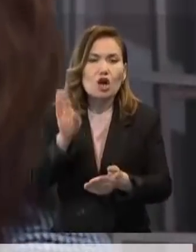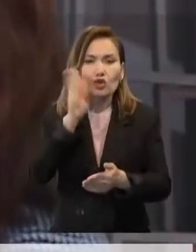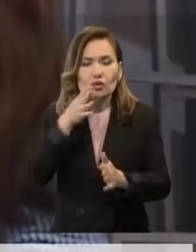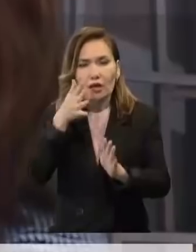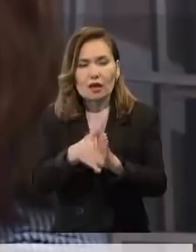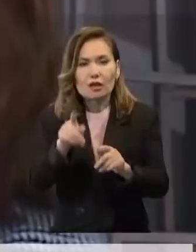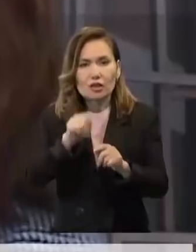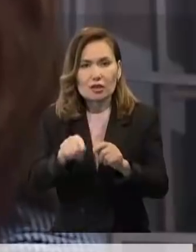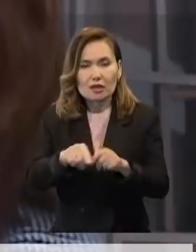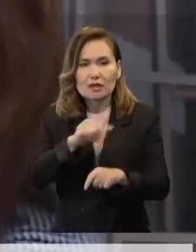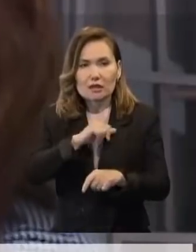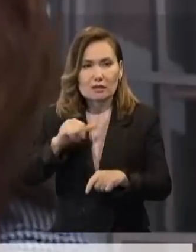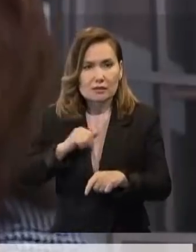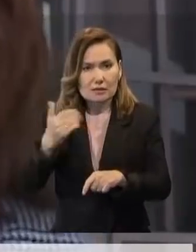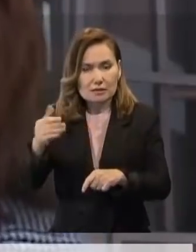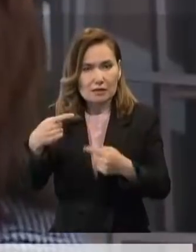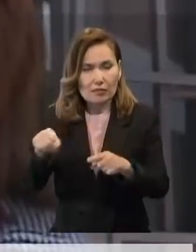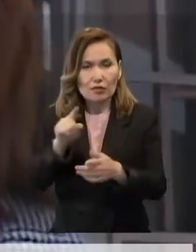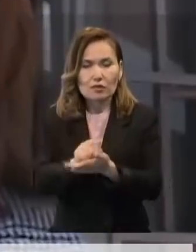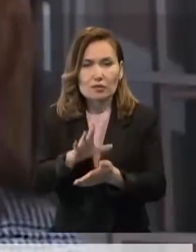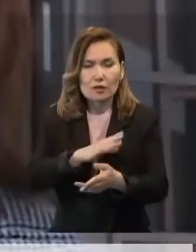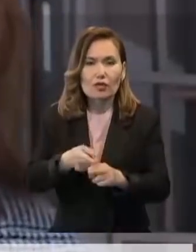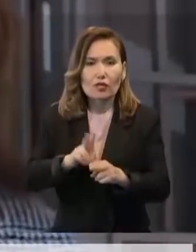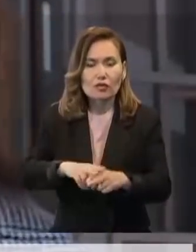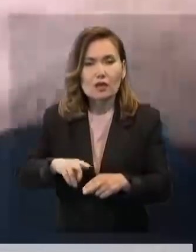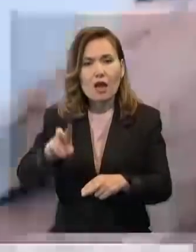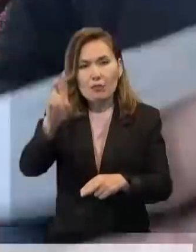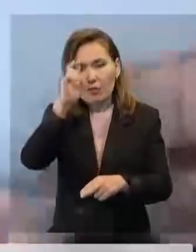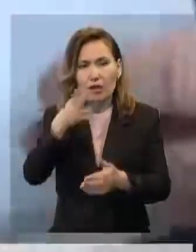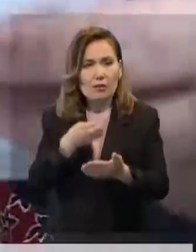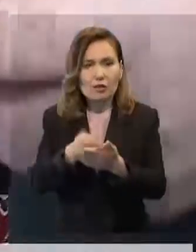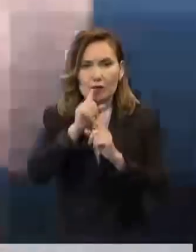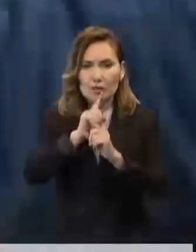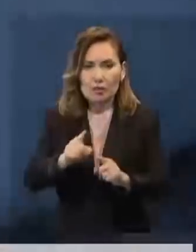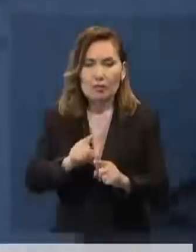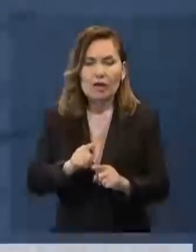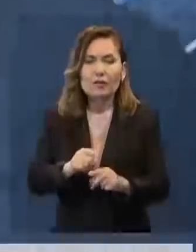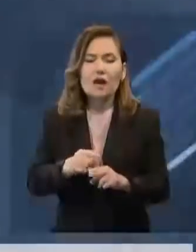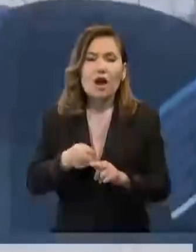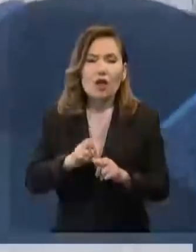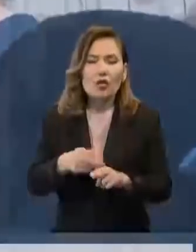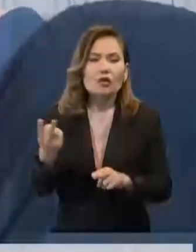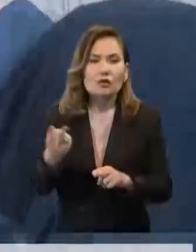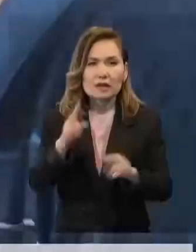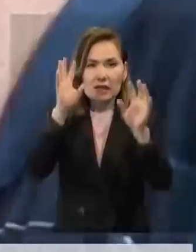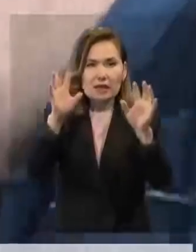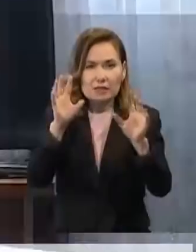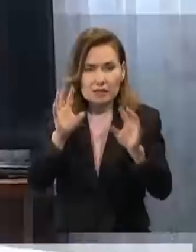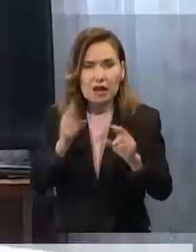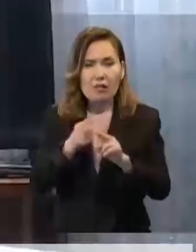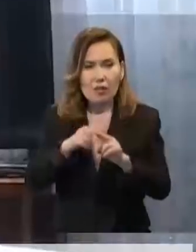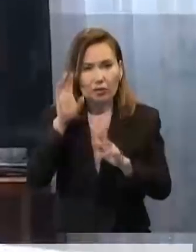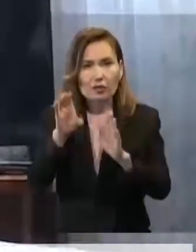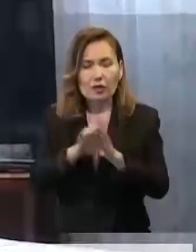болса, онда мемлекеттің есебінен жүргізіледі жаңағы жұмыстар. Сонымен қос тарапта заңға сүйенеді. Владимир